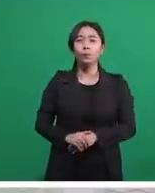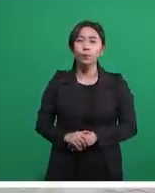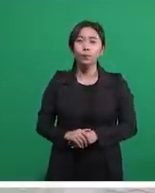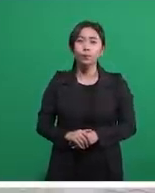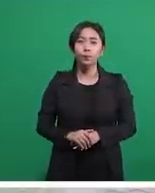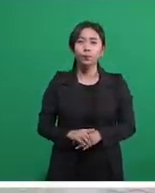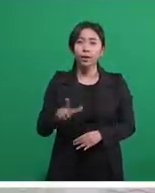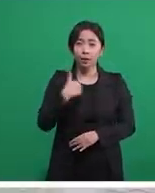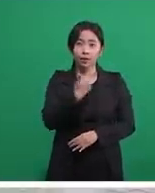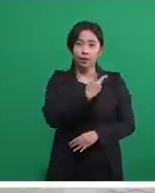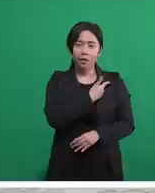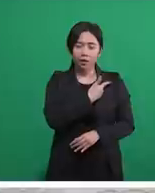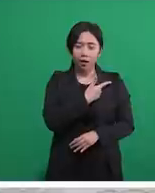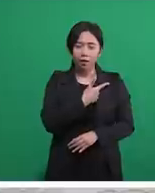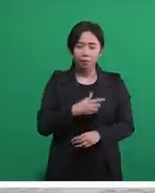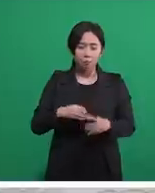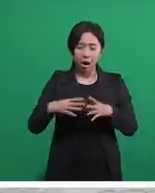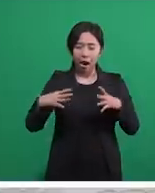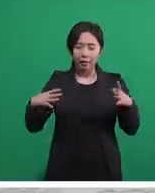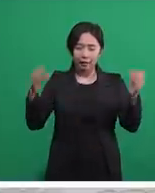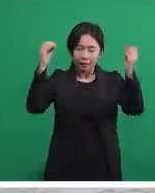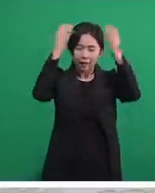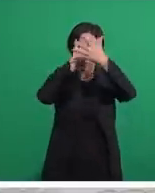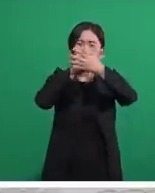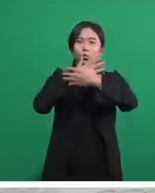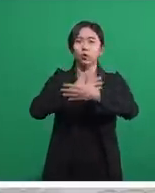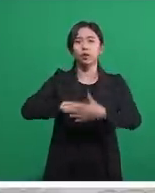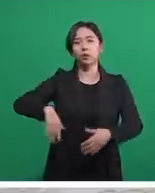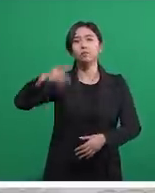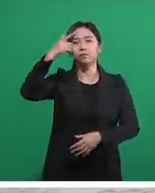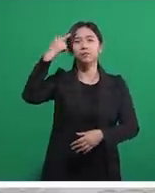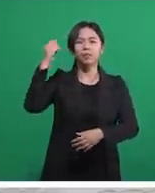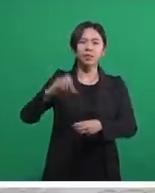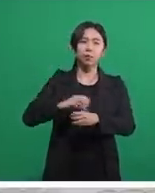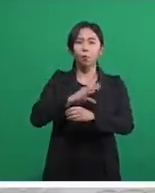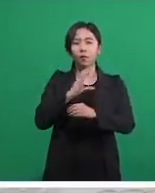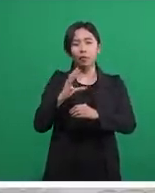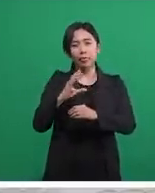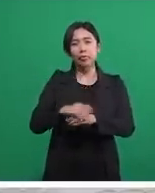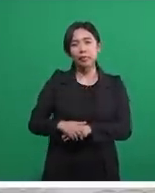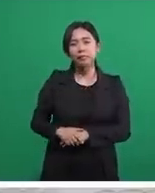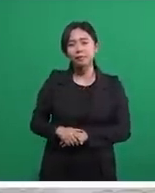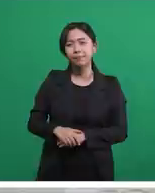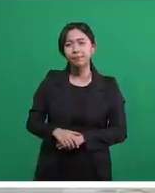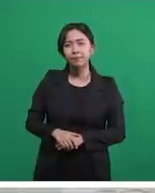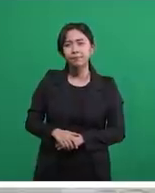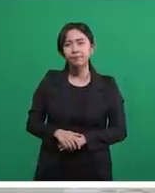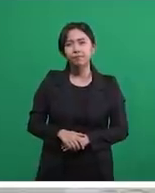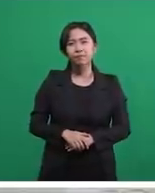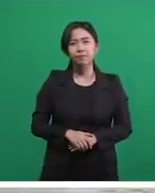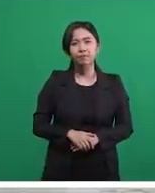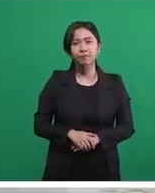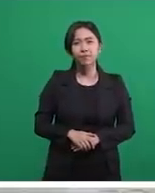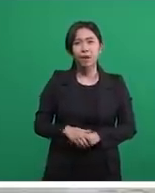Kita masih dihantui oleh kejadian-kejadian mengerikan yang terjadi di negara-negara lain di